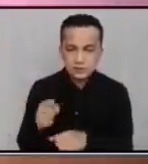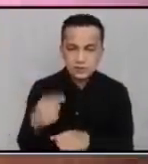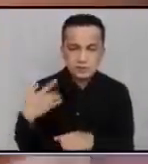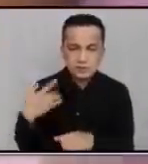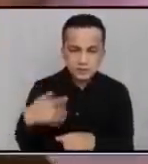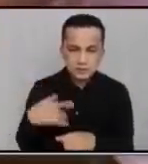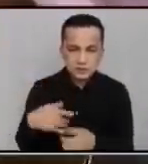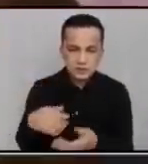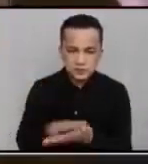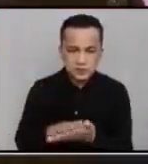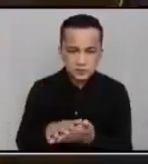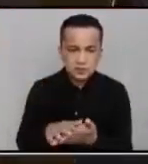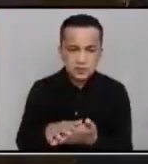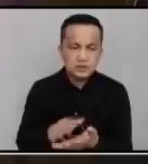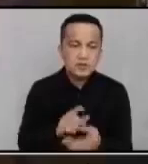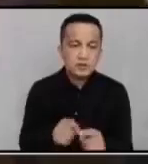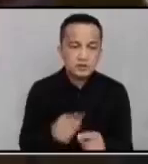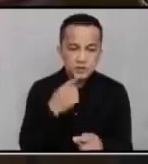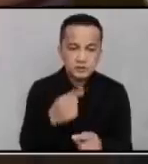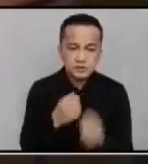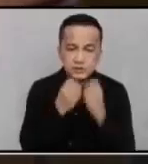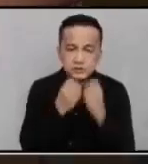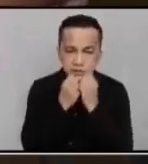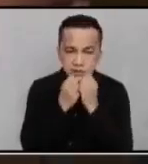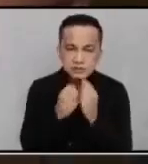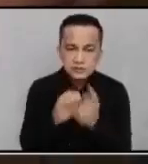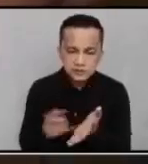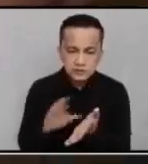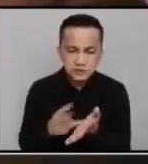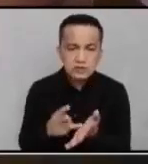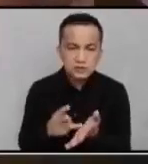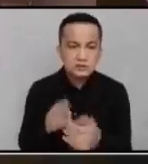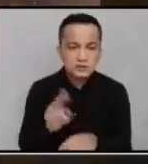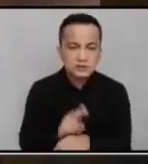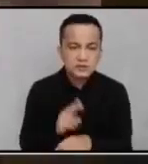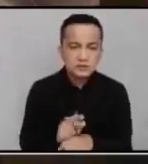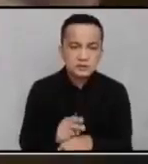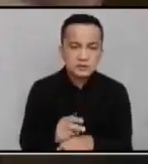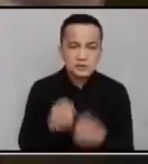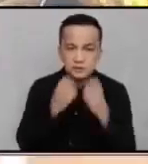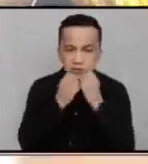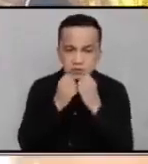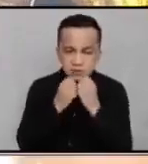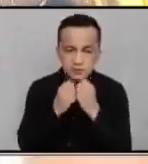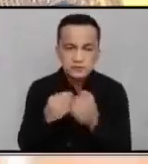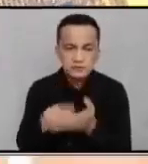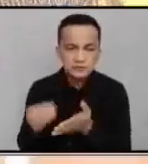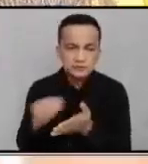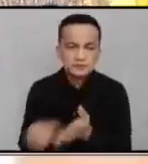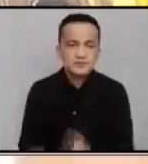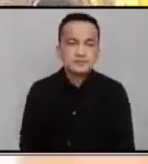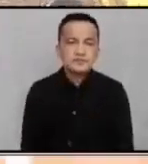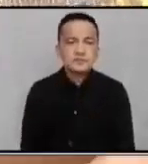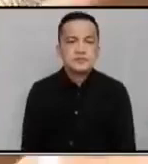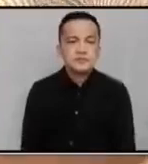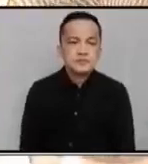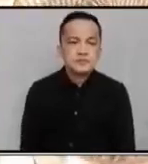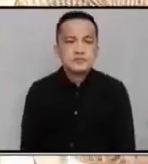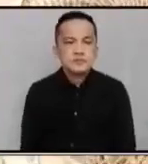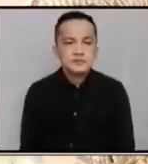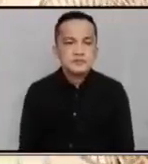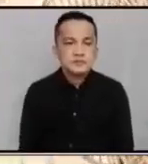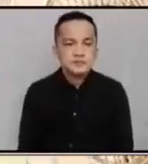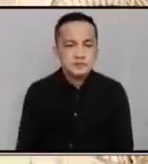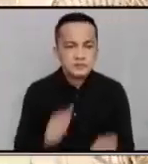hugasin. Anya, bukod sa hindi nasasayang ang kanyang konsumo, ay nakakatipid pa siya sa mga bayarin. Nag-adjust po kami paggamit ng